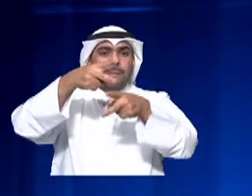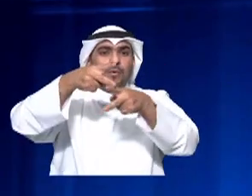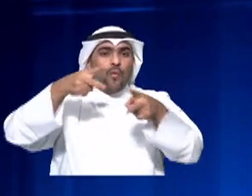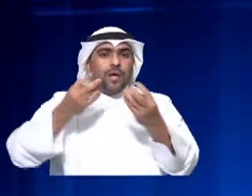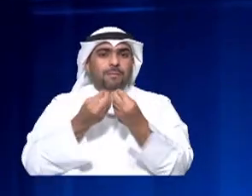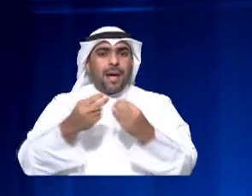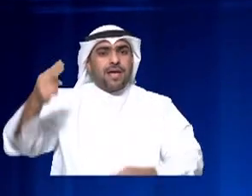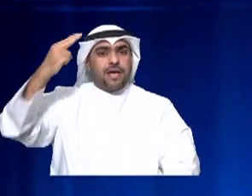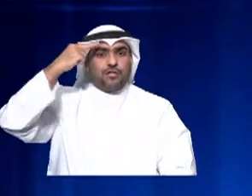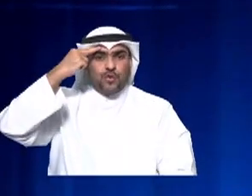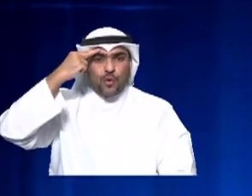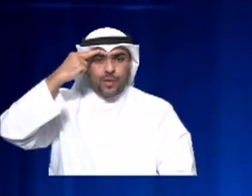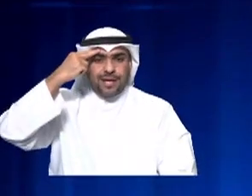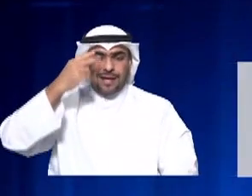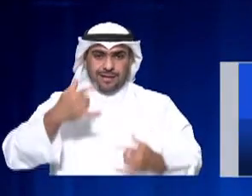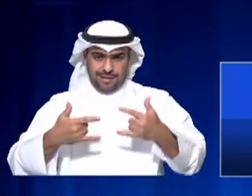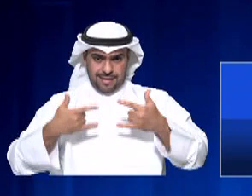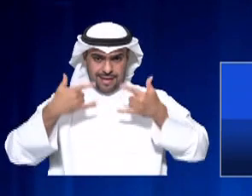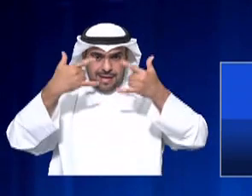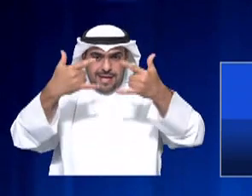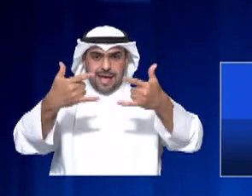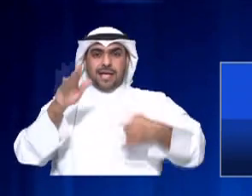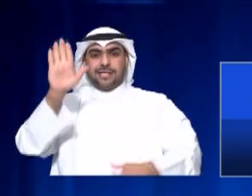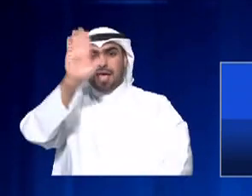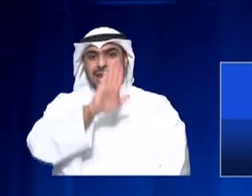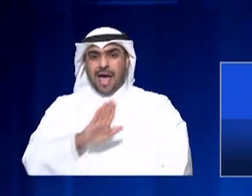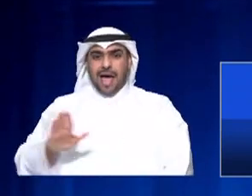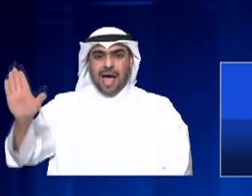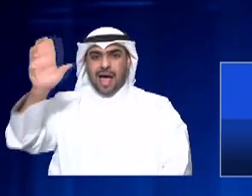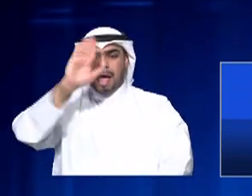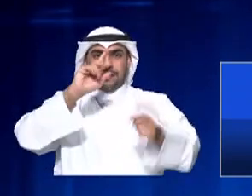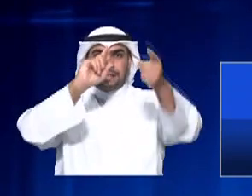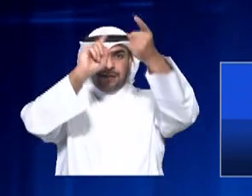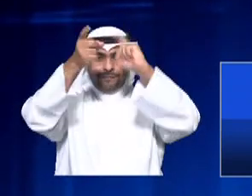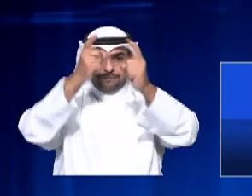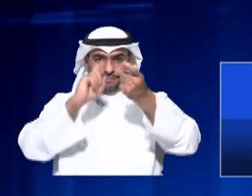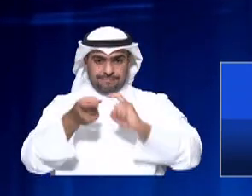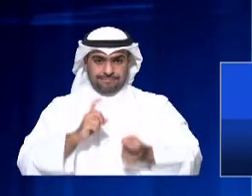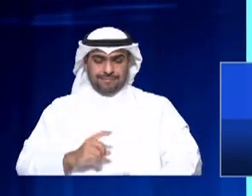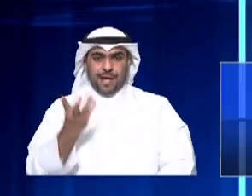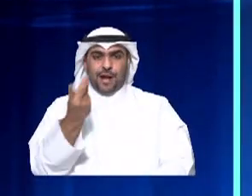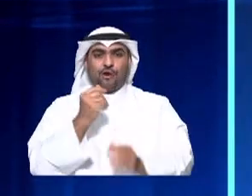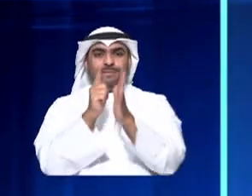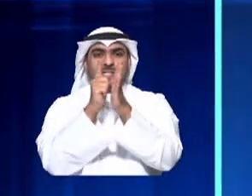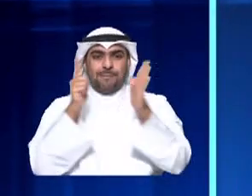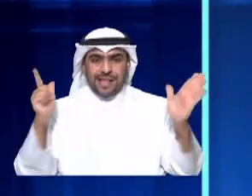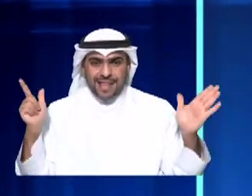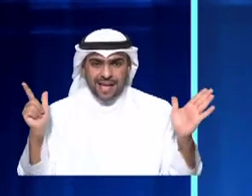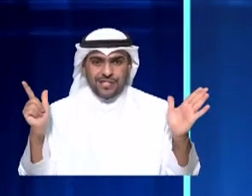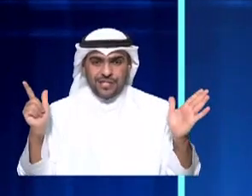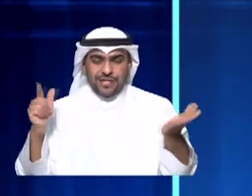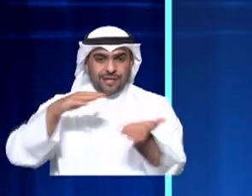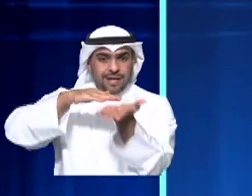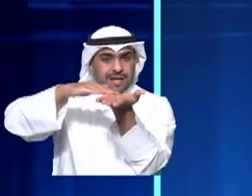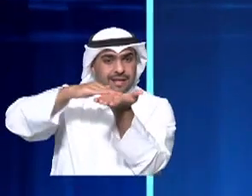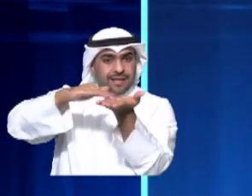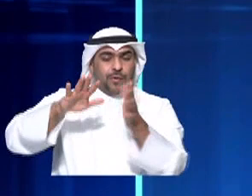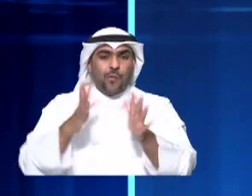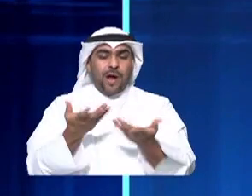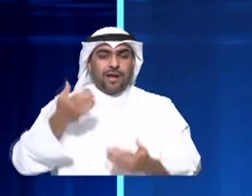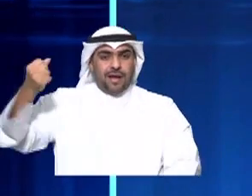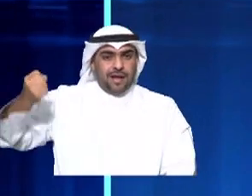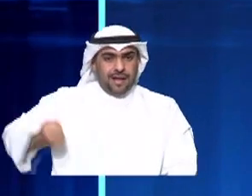الثانية من المجموعة الأولى للبطولة الآسيوية 17 والتي تحتضنها العاصمة